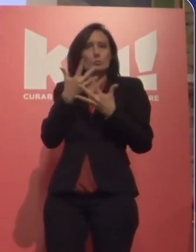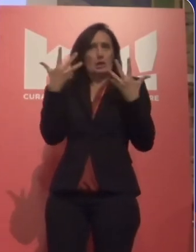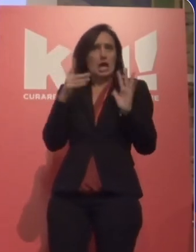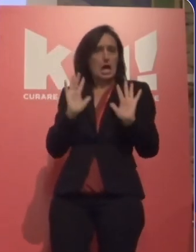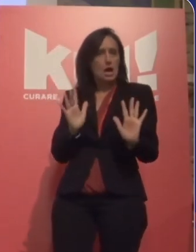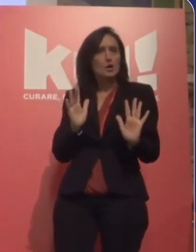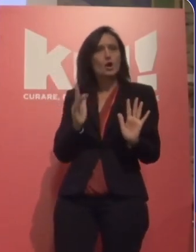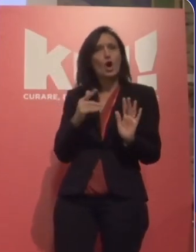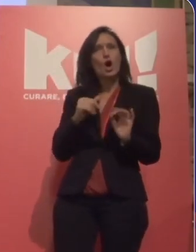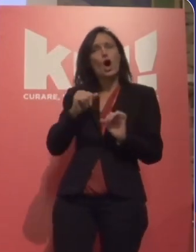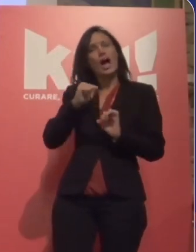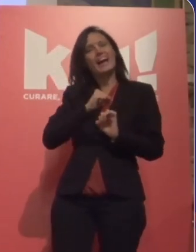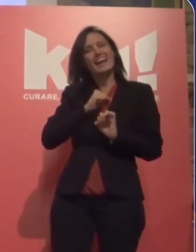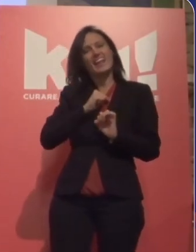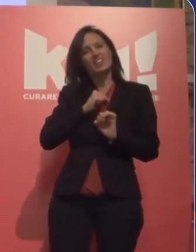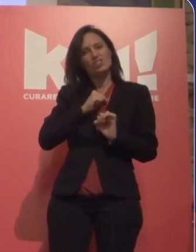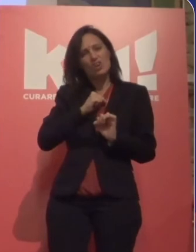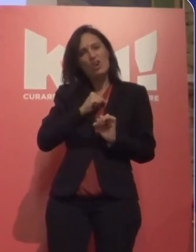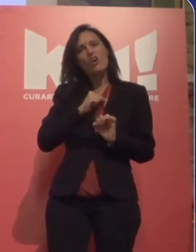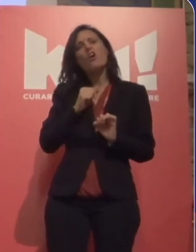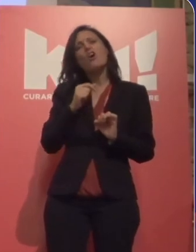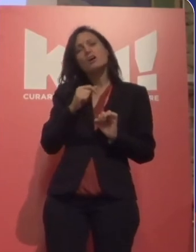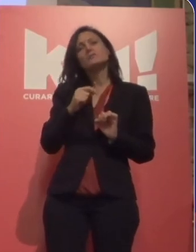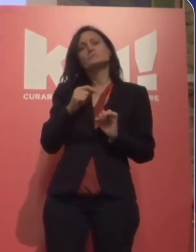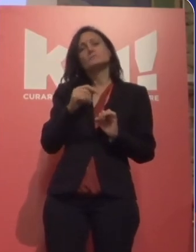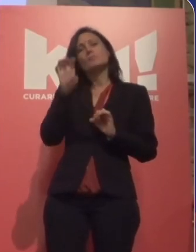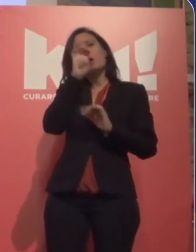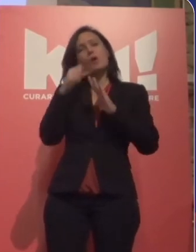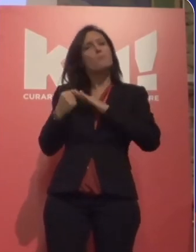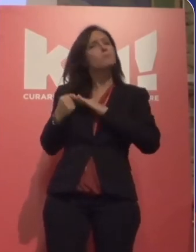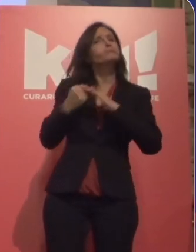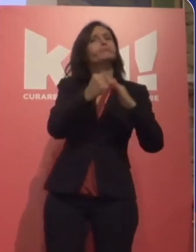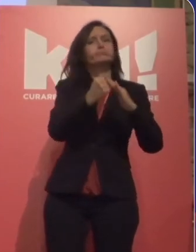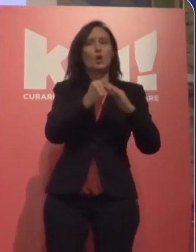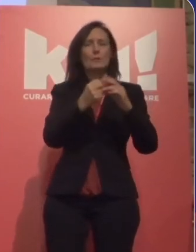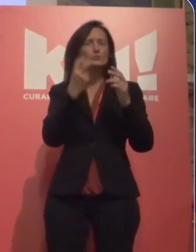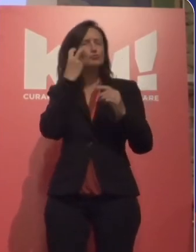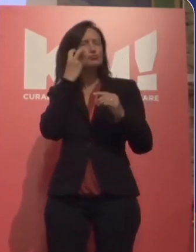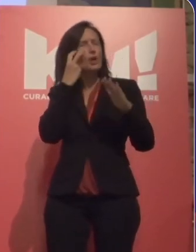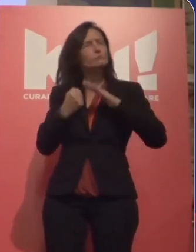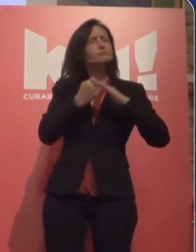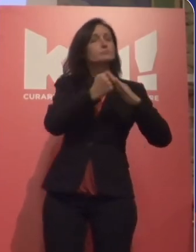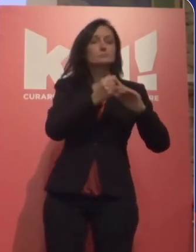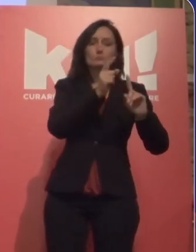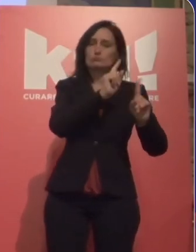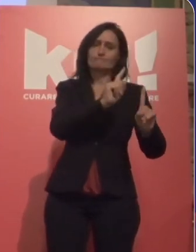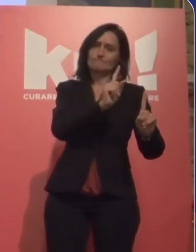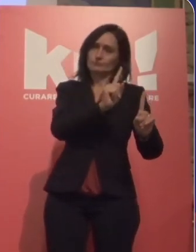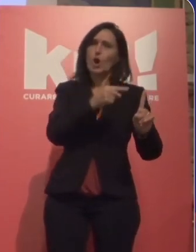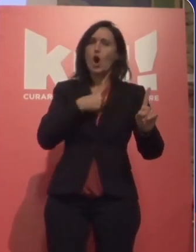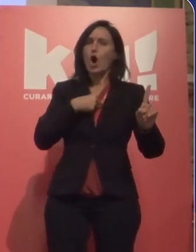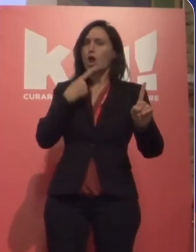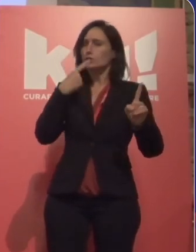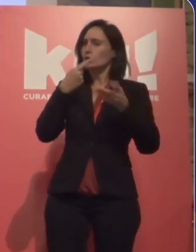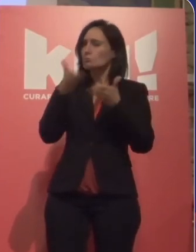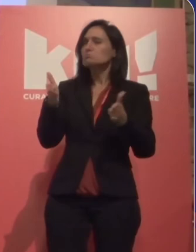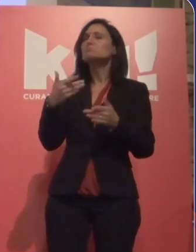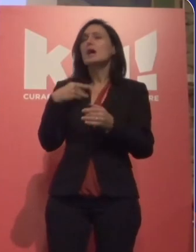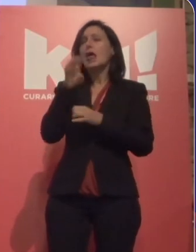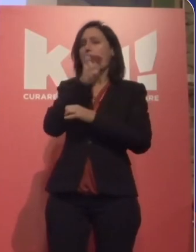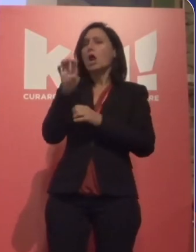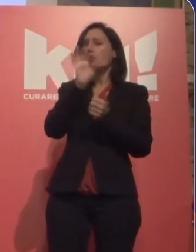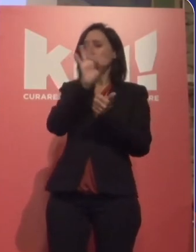facevo riferimento con quella tragica elencazione di numeri autentici e sbagliati